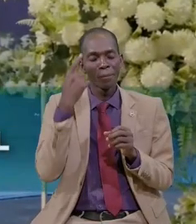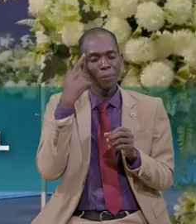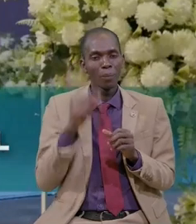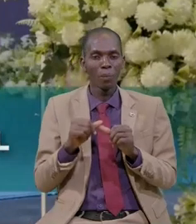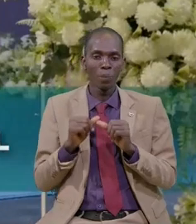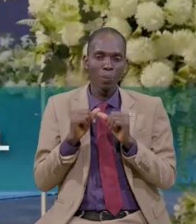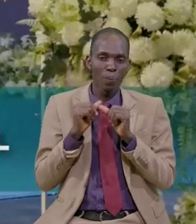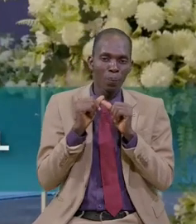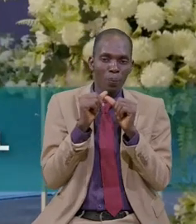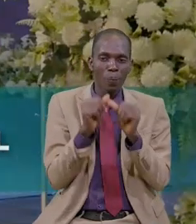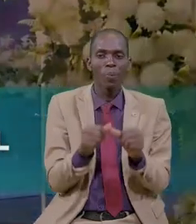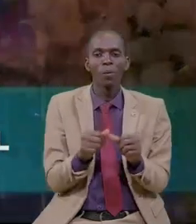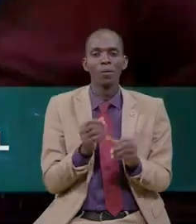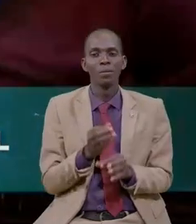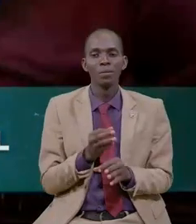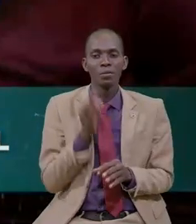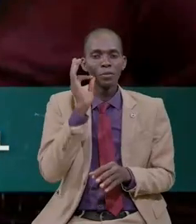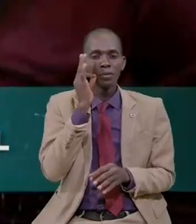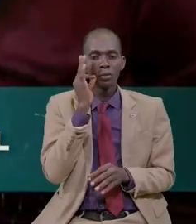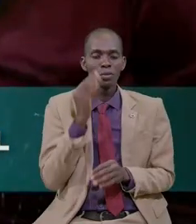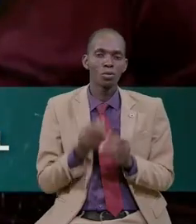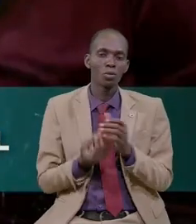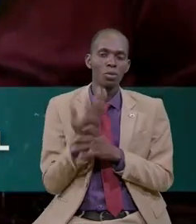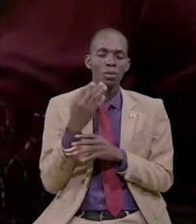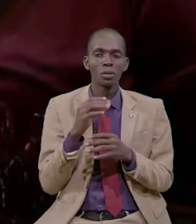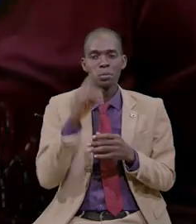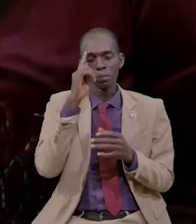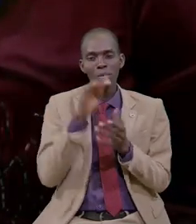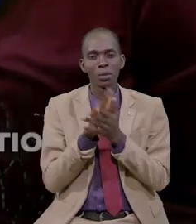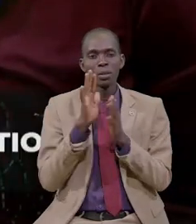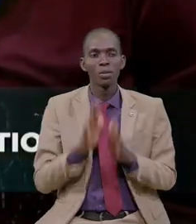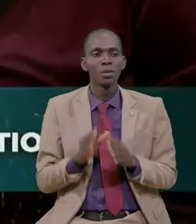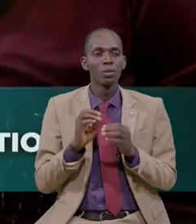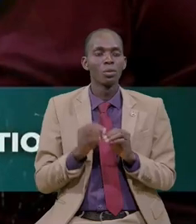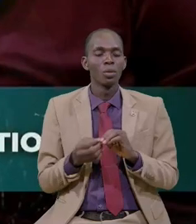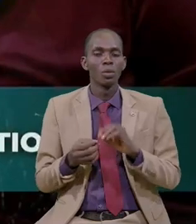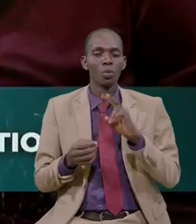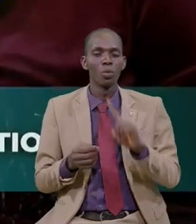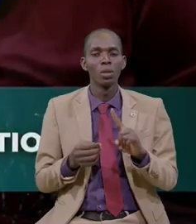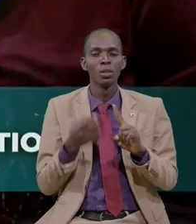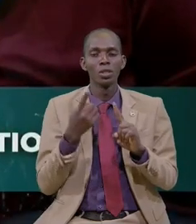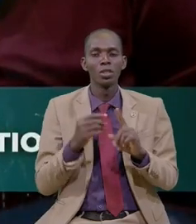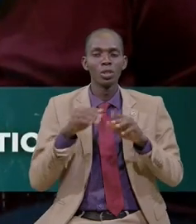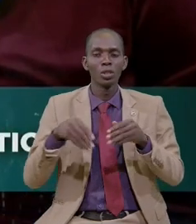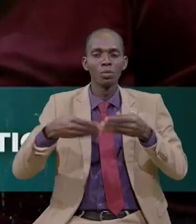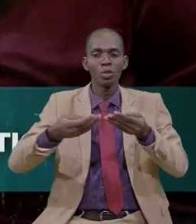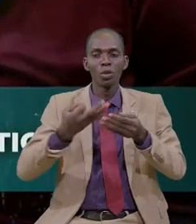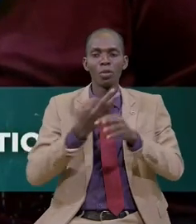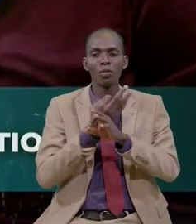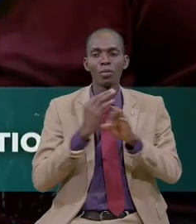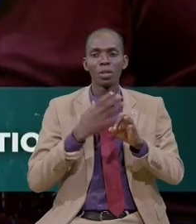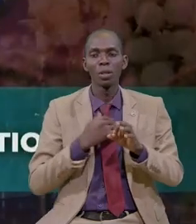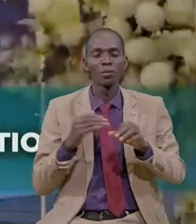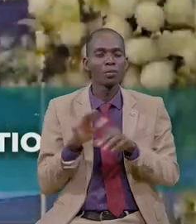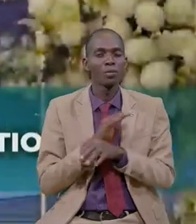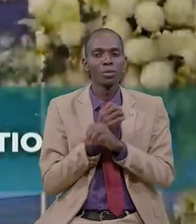fructueux. Le premier élément dans le premier point, la provision du plein salut gratuit. Il nous